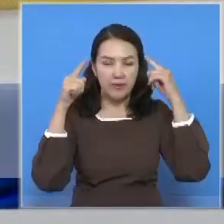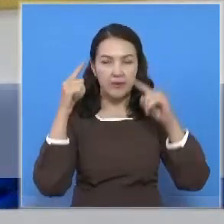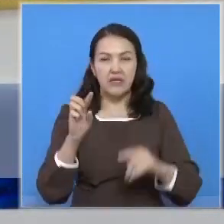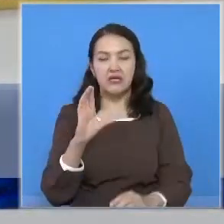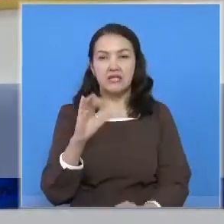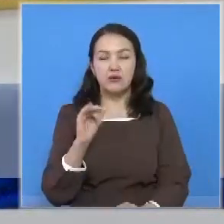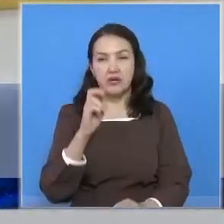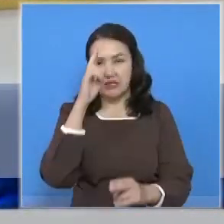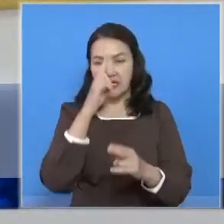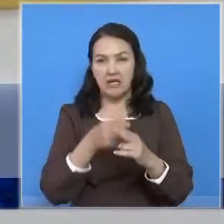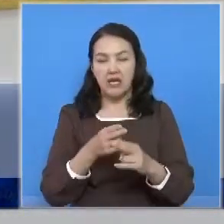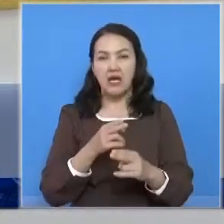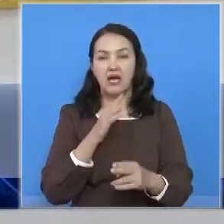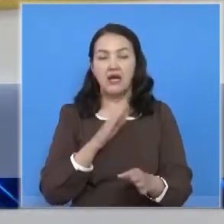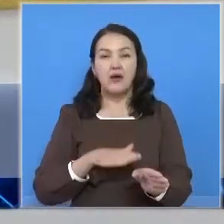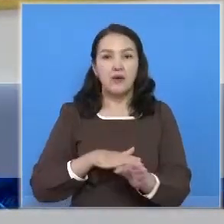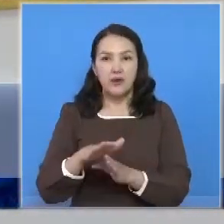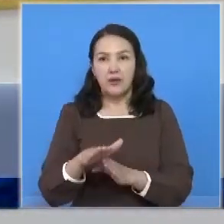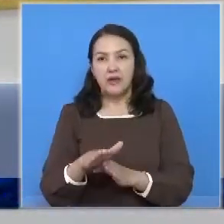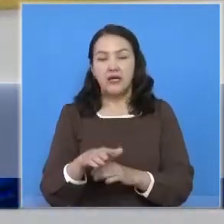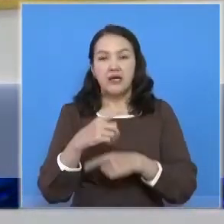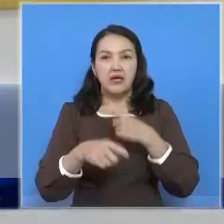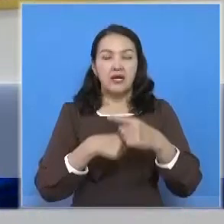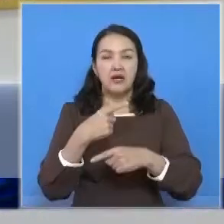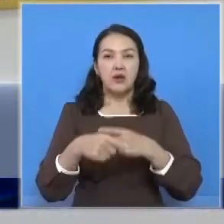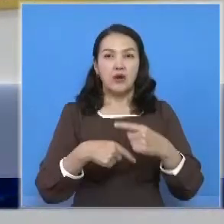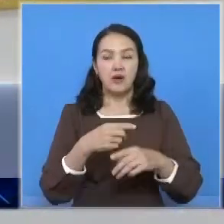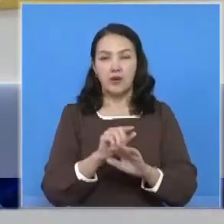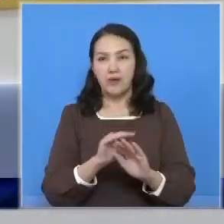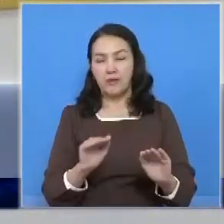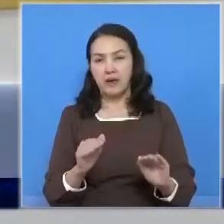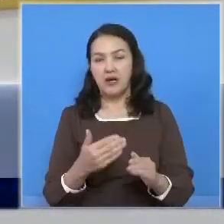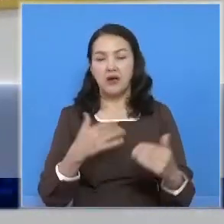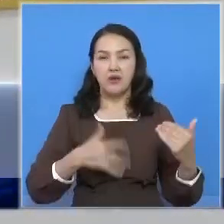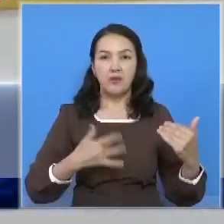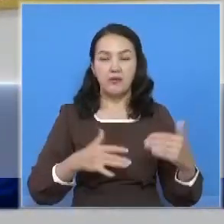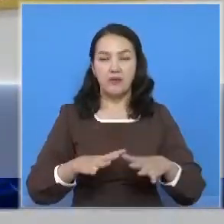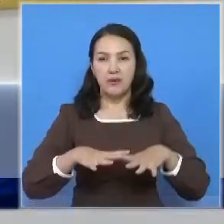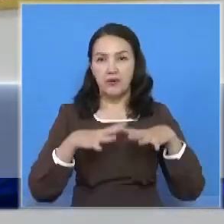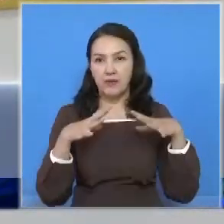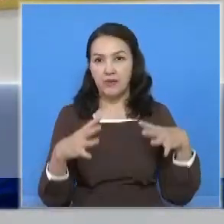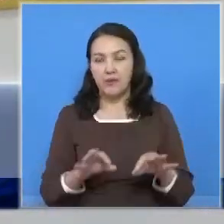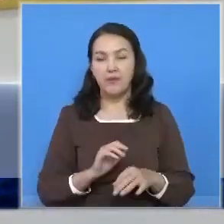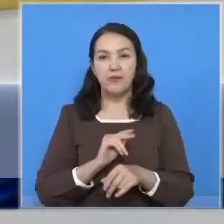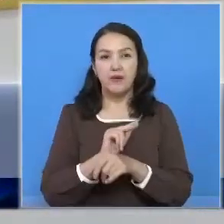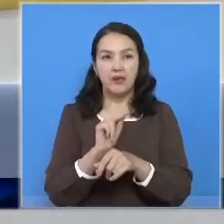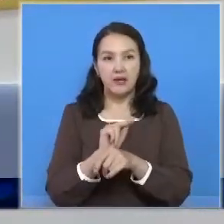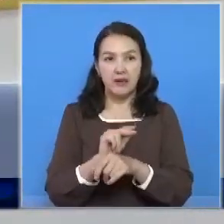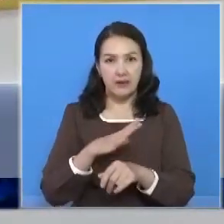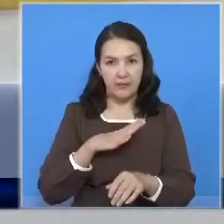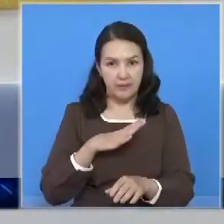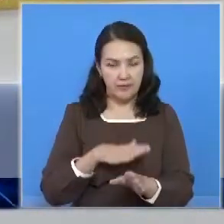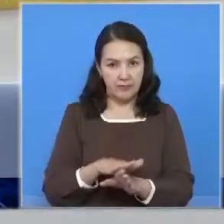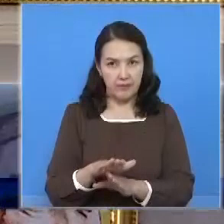Сәдуақас ағамыздың орындаушылық үлгісі келешек ұрпаққа, жалпы домбырашыларға үлгі өнеге болатын